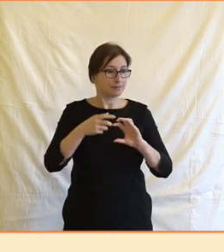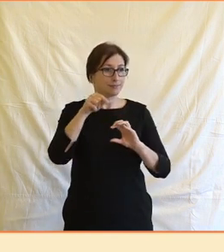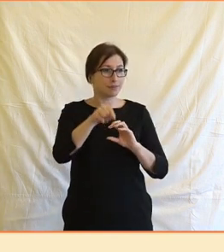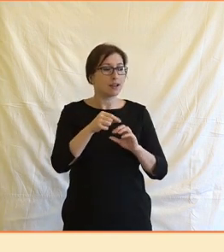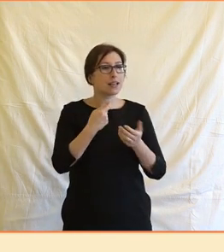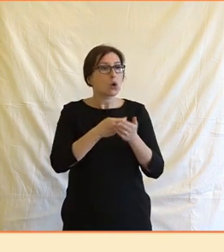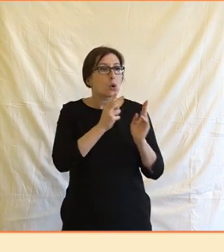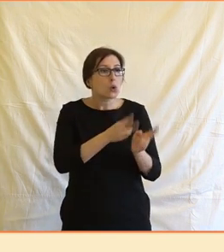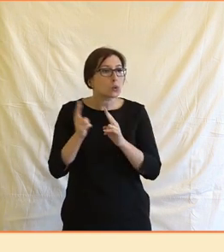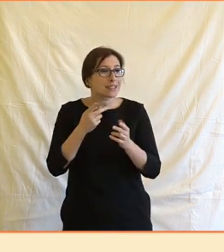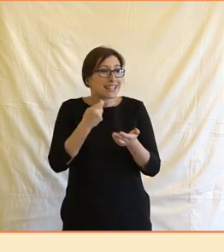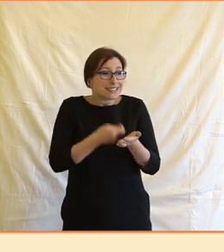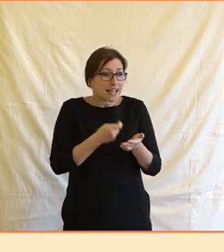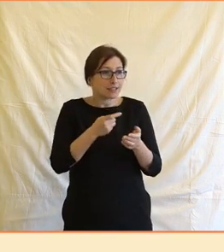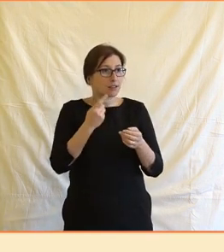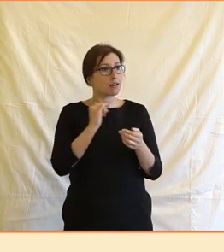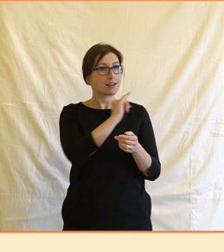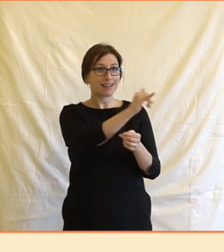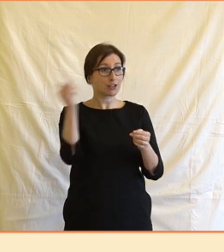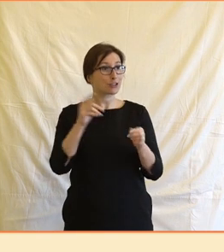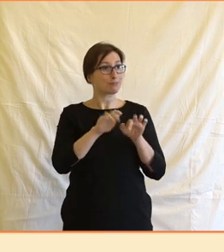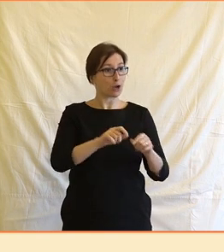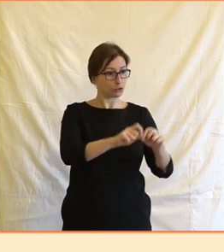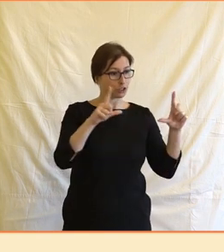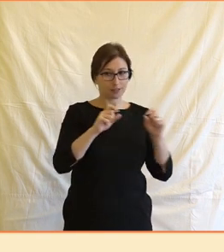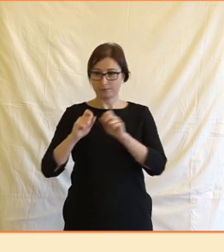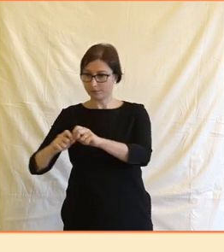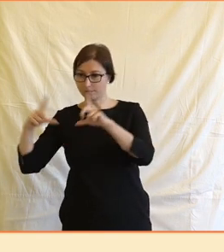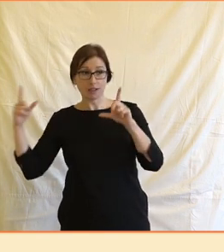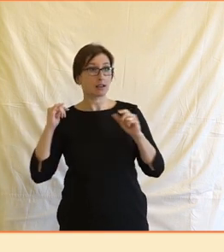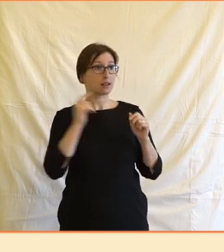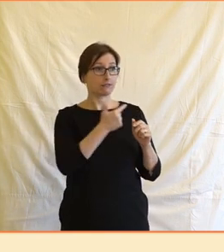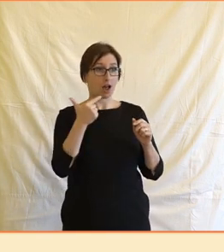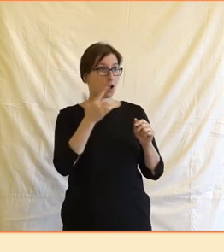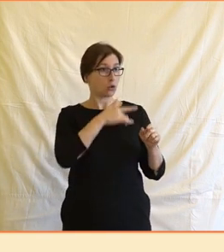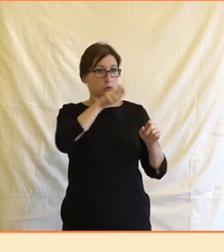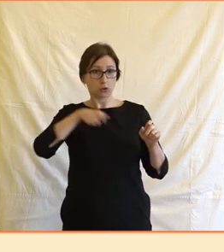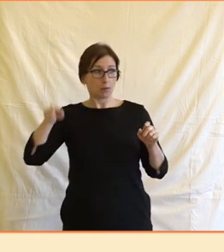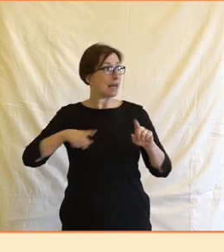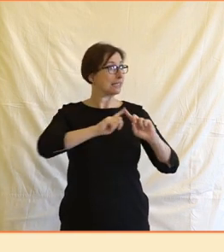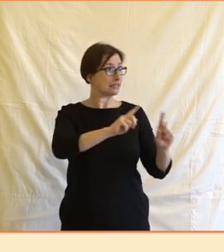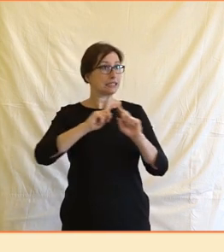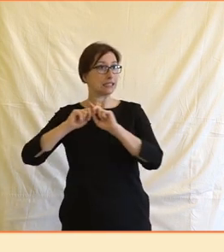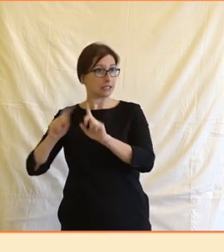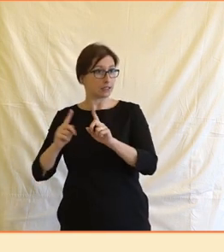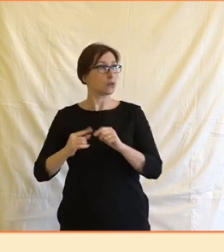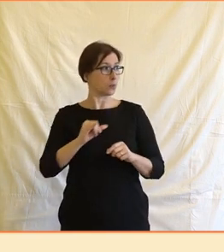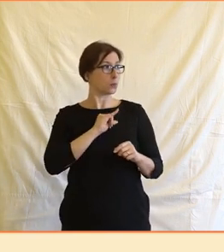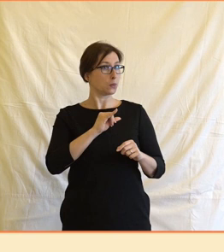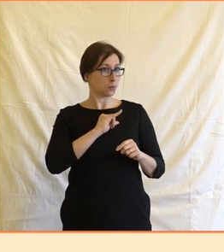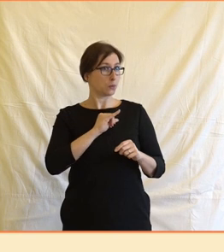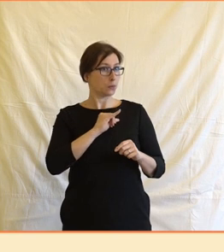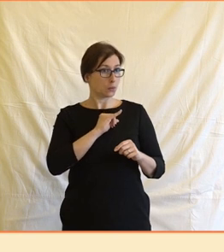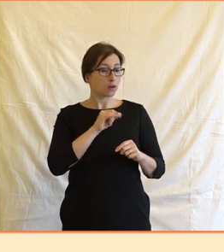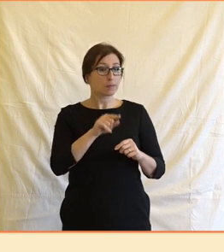alternativní online reality, kdy se každému z nás obrazuje jiný obsah, tak bylo velice zajímavé vidět, že